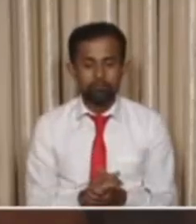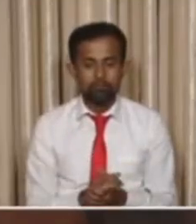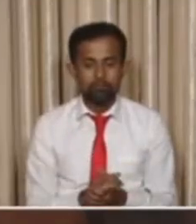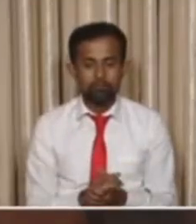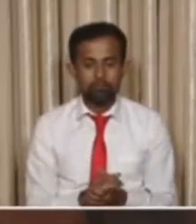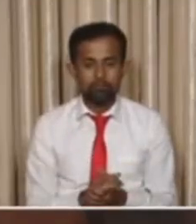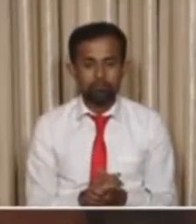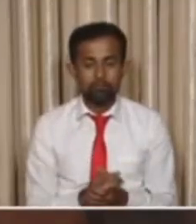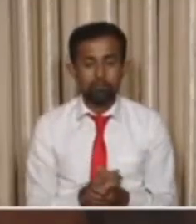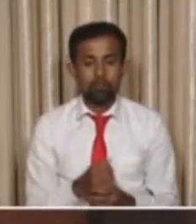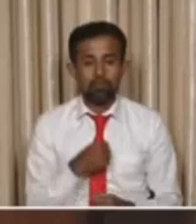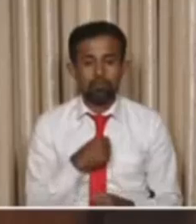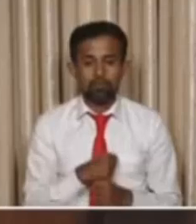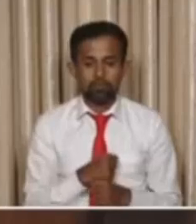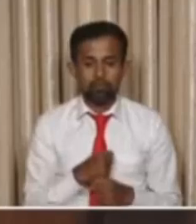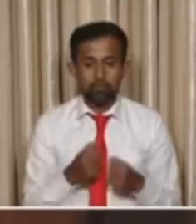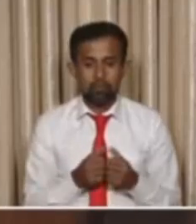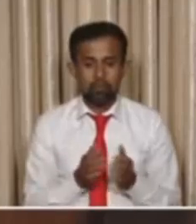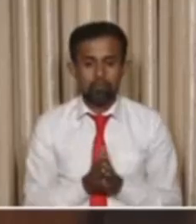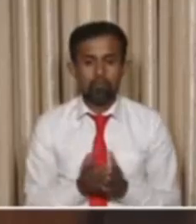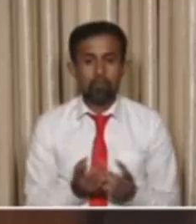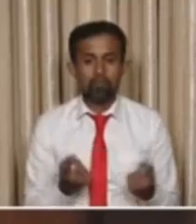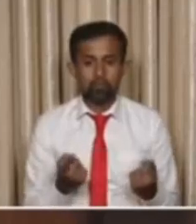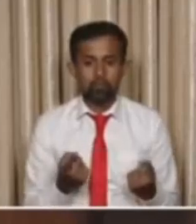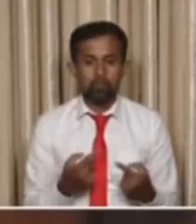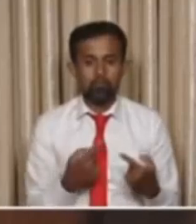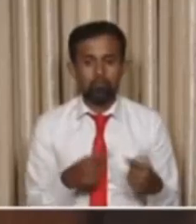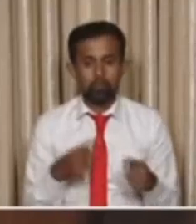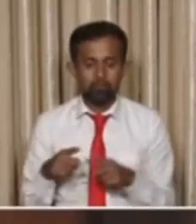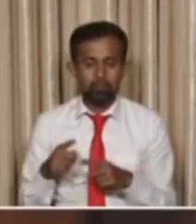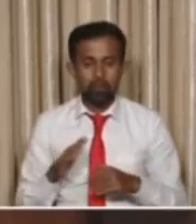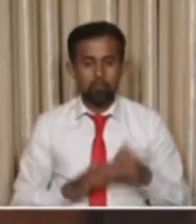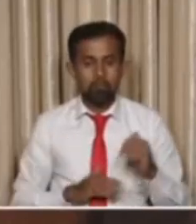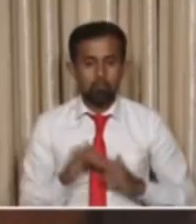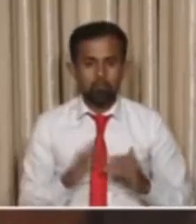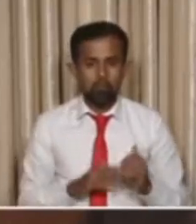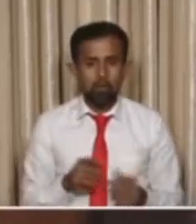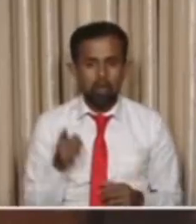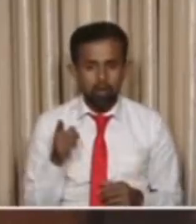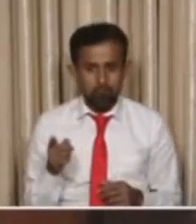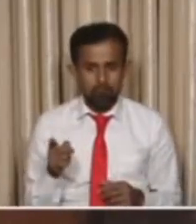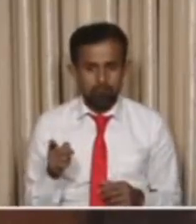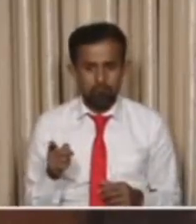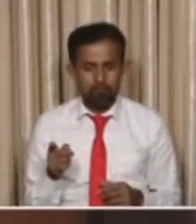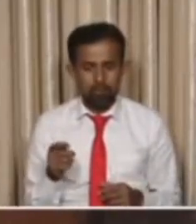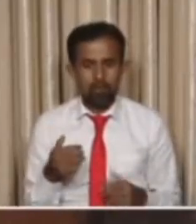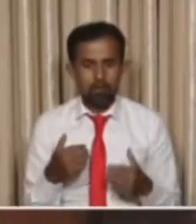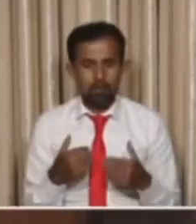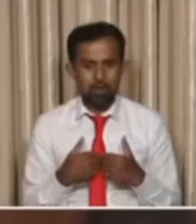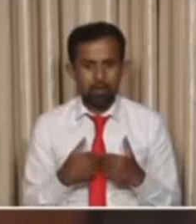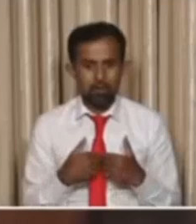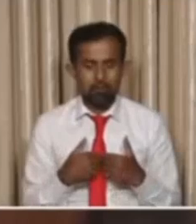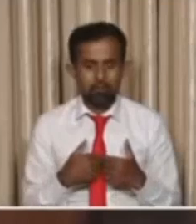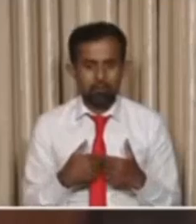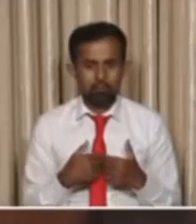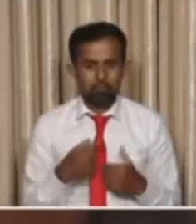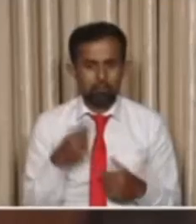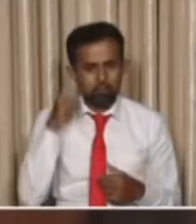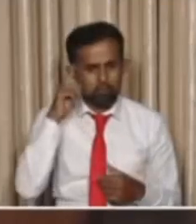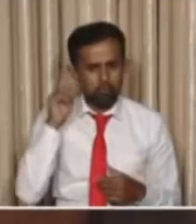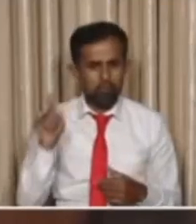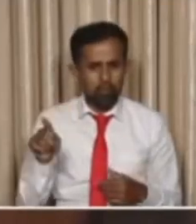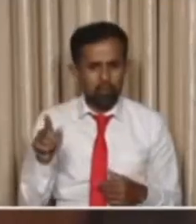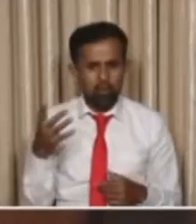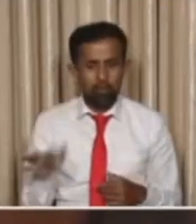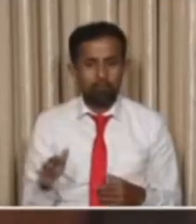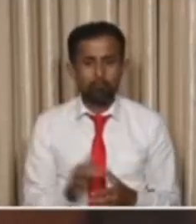வருகிறது. இன்று இந்த தனிநபர் பேரனை கொண்டு வந்த புத்திக பத்திரின பாராளுமன்ற உறுப்பினர் தொடர்பாக எங்களுக்கு எந்த விமர்சனம் இல்லை. ஆனால் இவ்வாறான நாட்டிலே